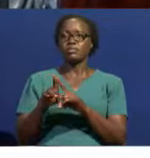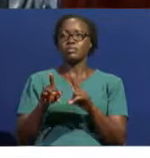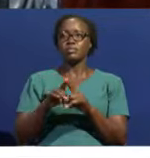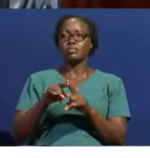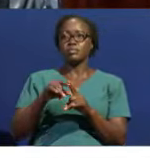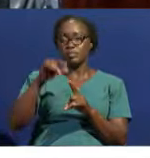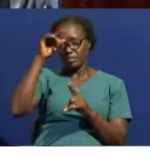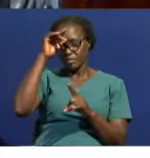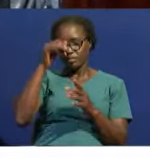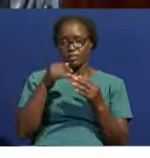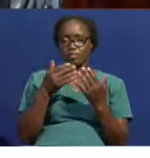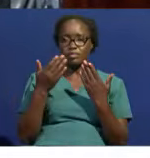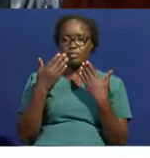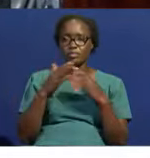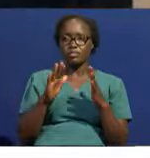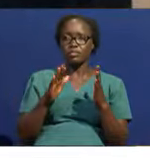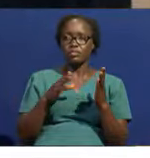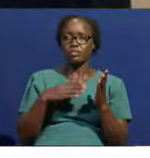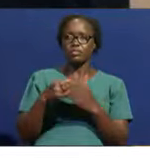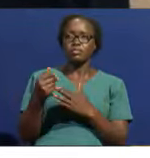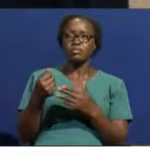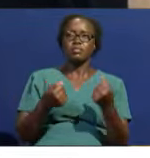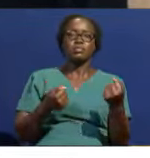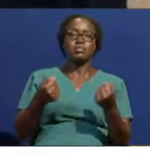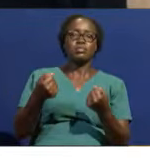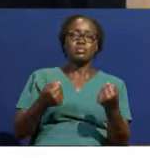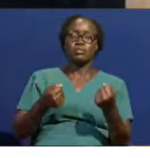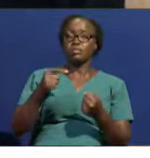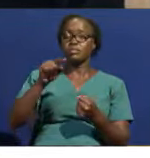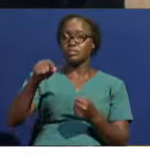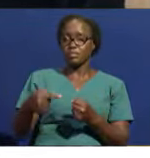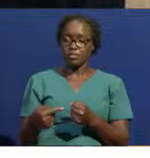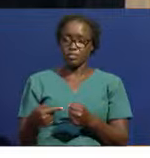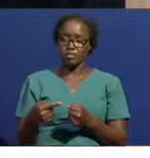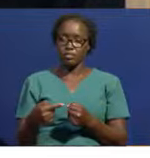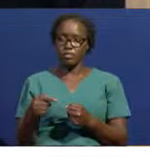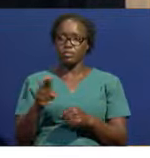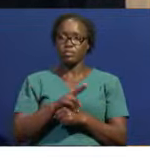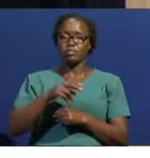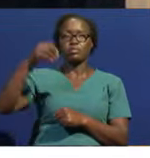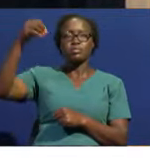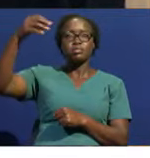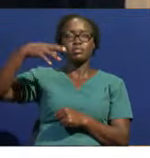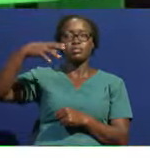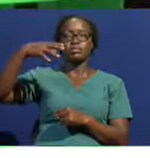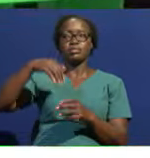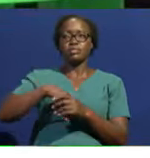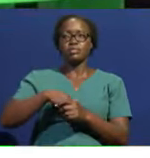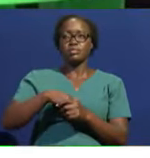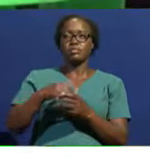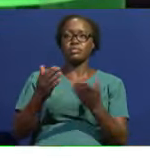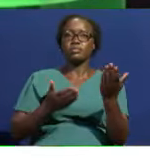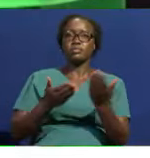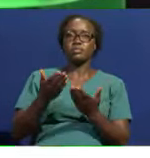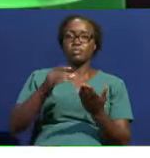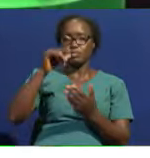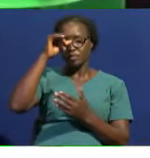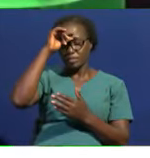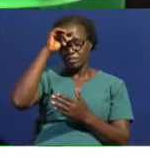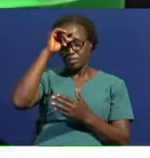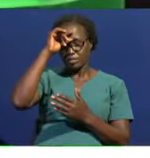serikali imekamilisha awamu ya kwanza ya ununuzi wa magari 1000 yanayotumia umeme kwa matumizi katika utoaji wa huduma za